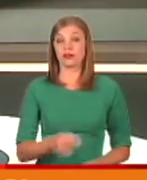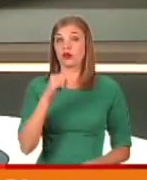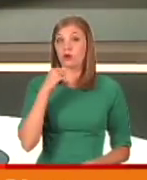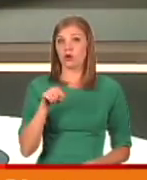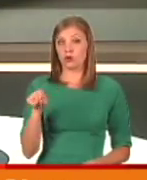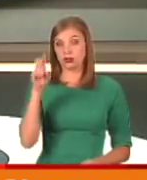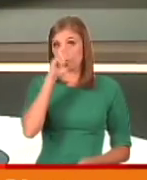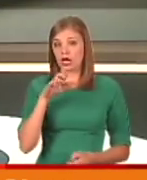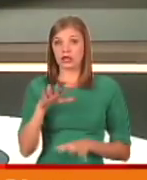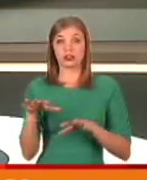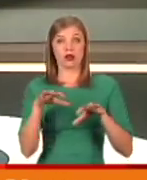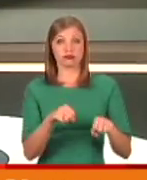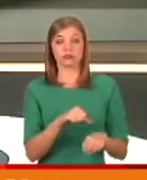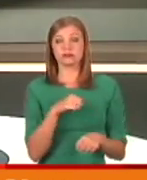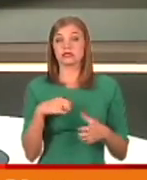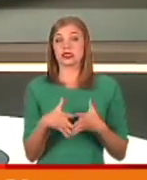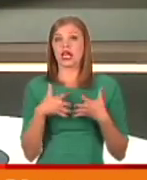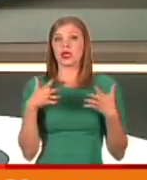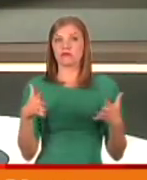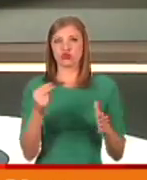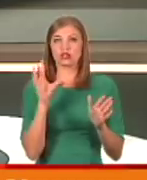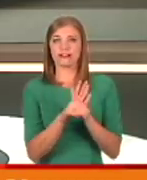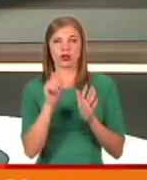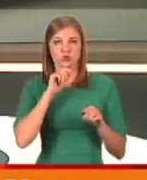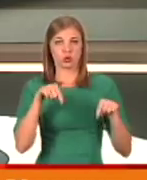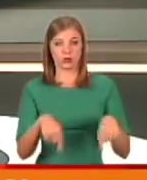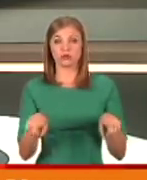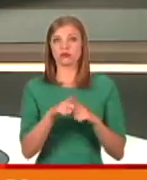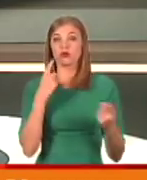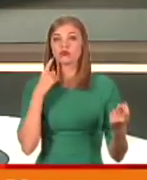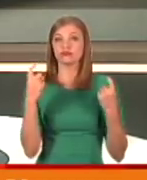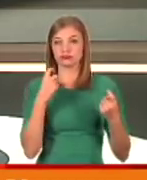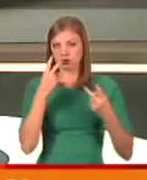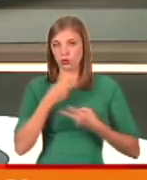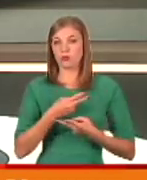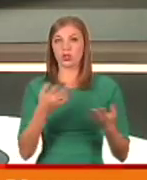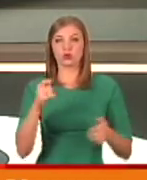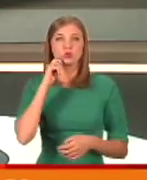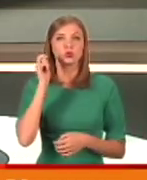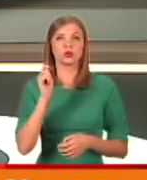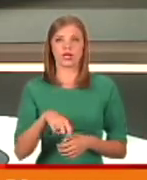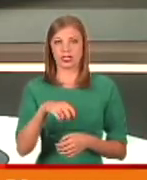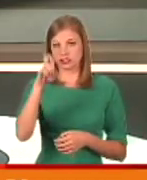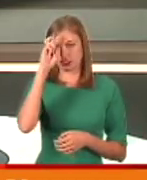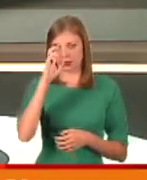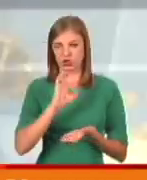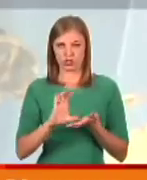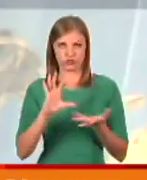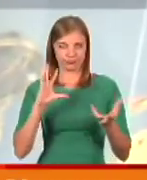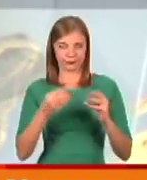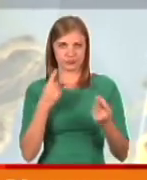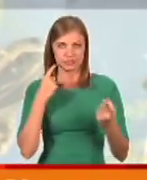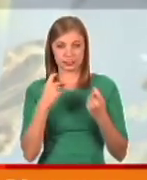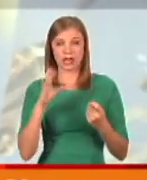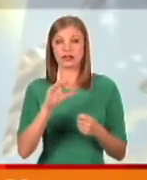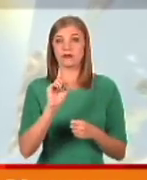Росія – країна-агресорка, найбільший інвестор України. Таку статистику оприлюднив український Держстат. За його даними,